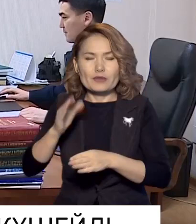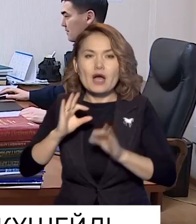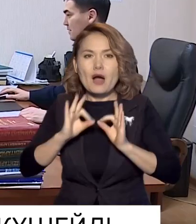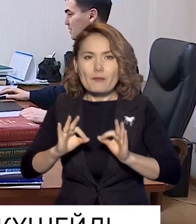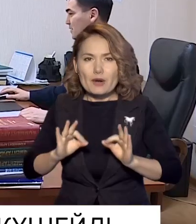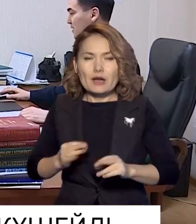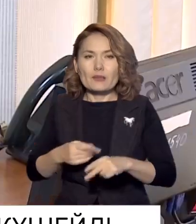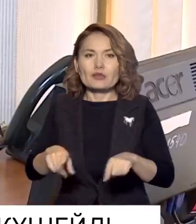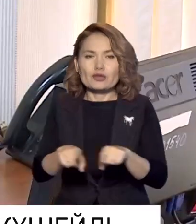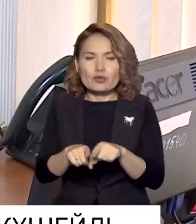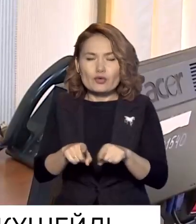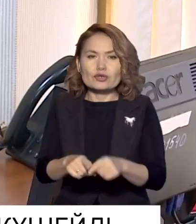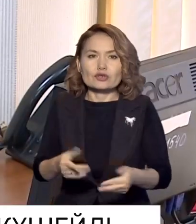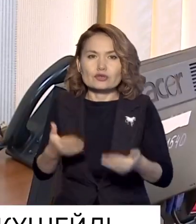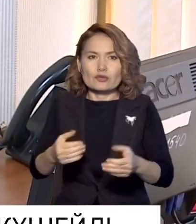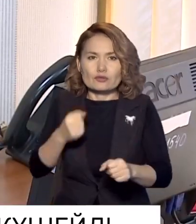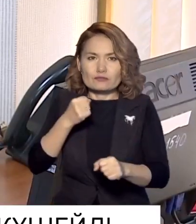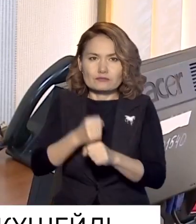Прокурорларға қойылатын талап та